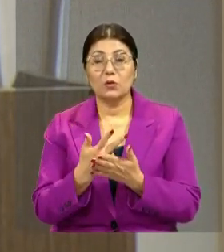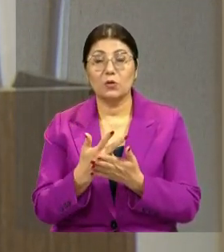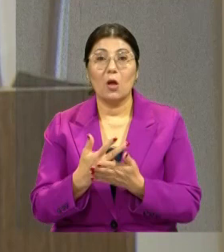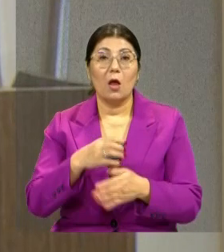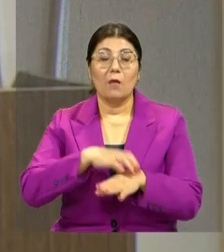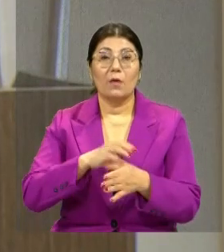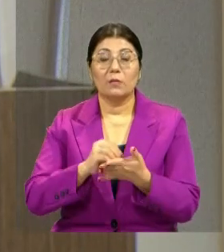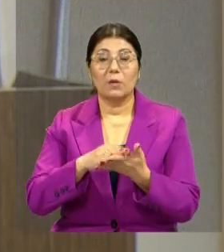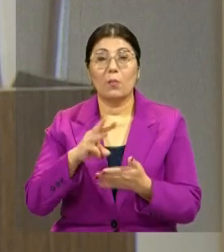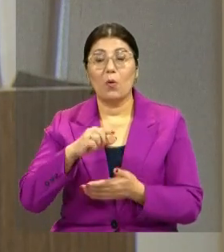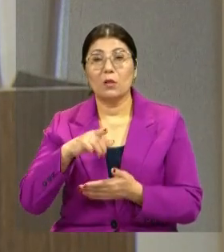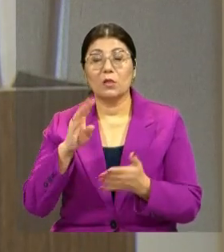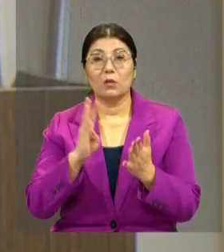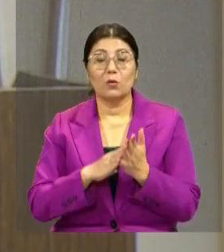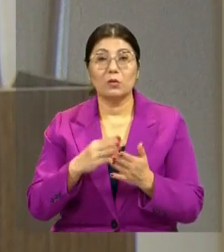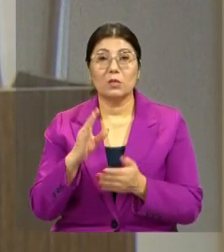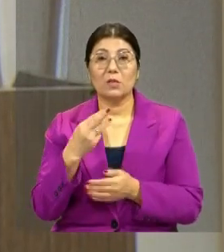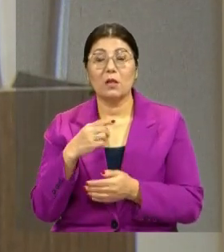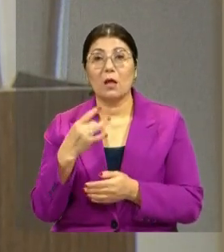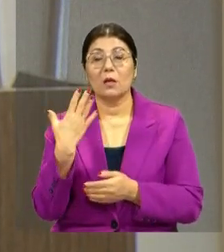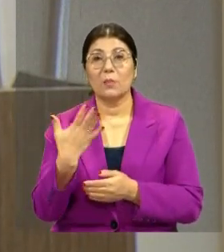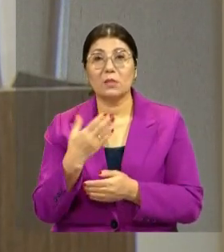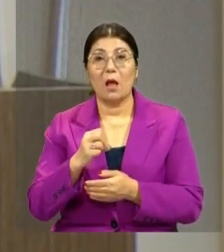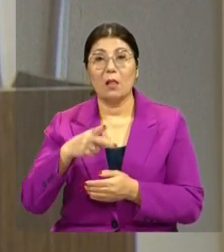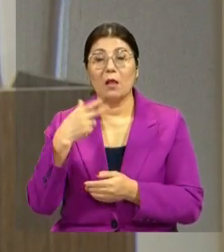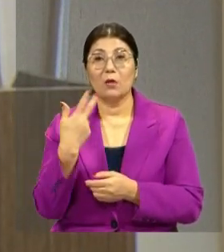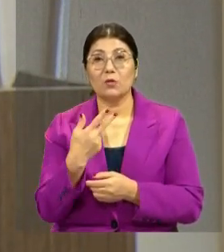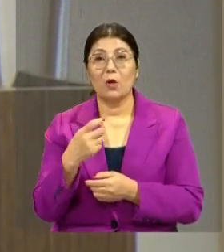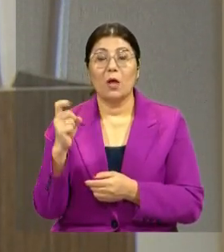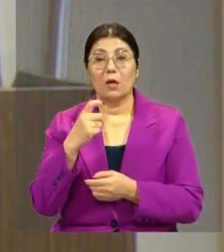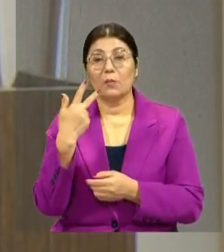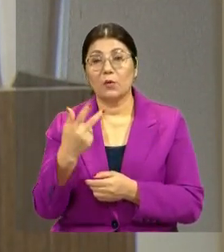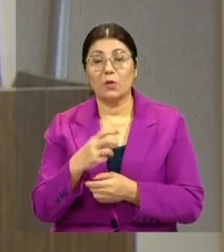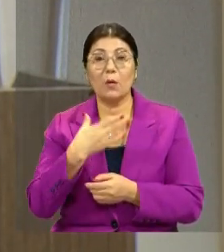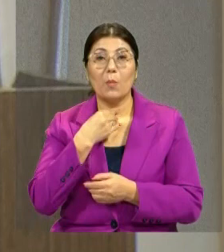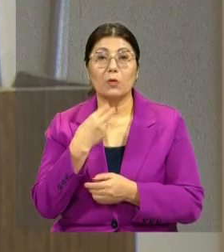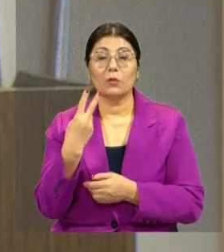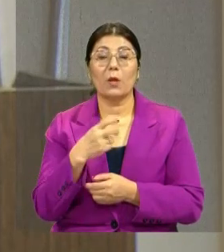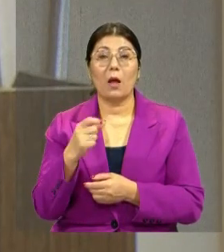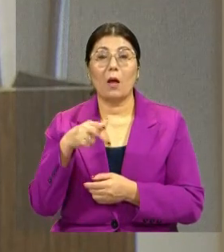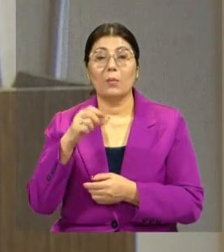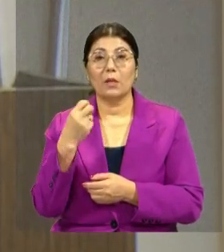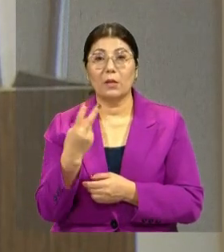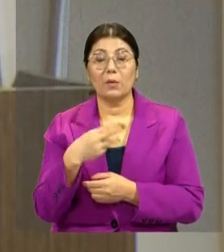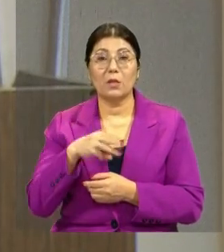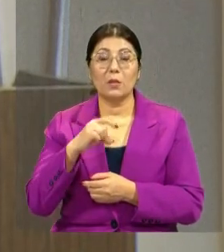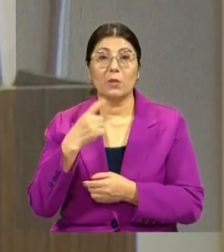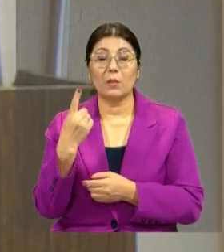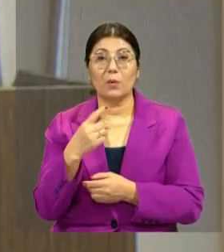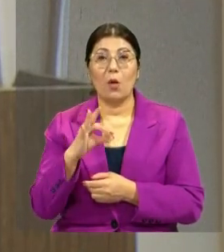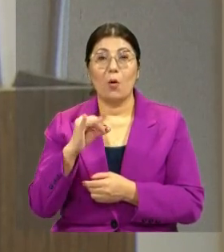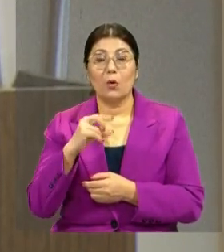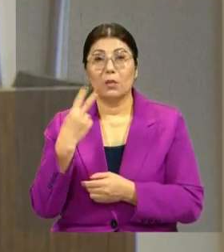отыр. Мұғалжарда 9, Шалқар 5, Алғада 3, Хромтауда 3, Мартөкте 2, Хабдада 2, Темірде 1, Ойылда